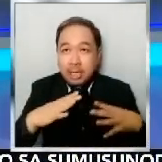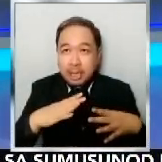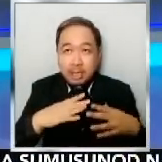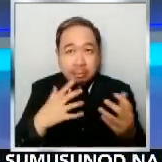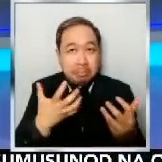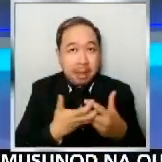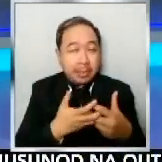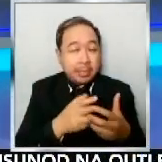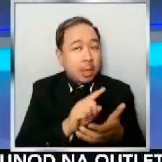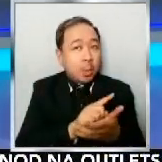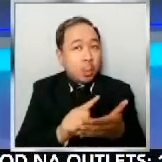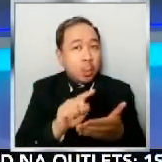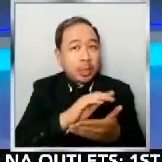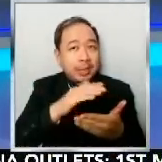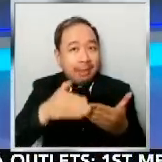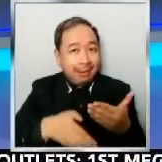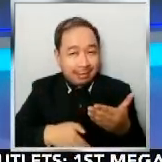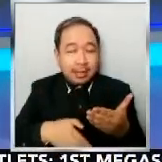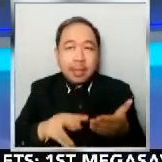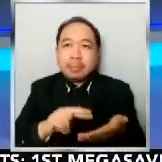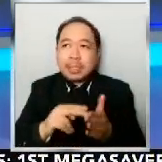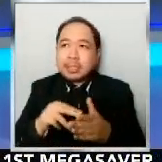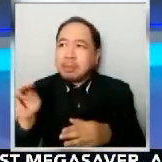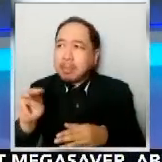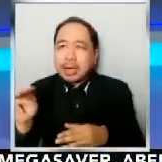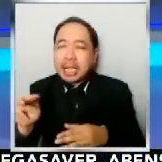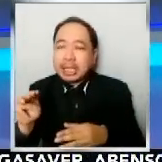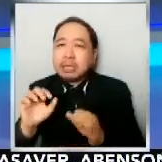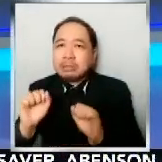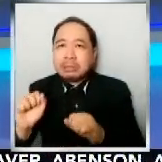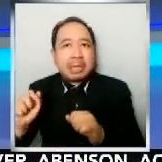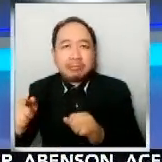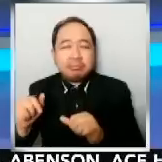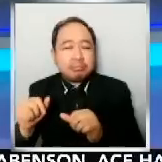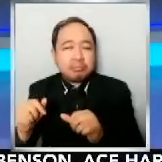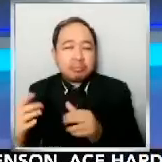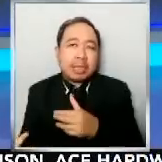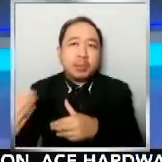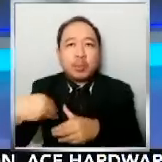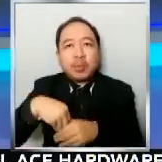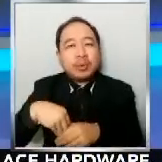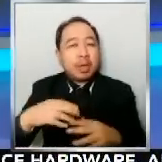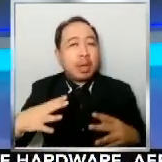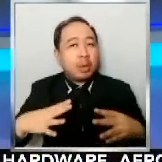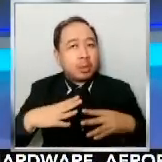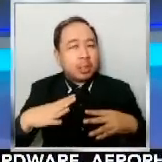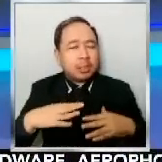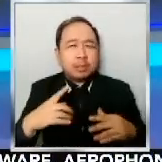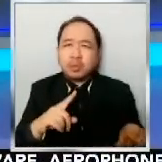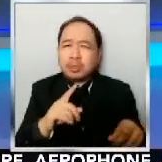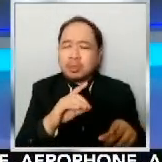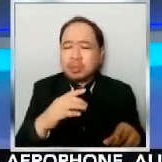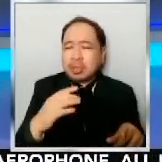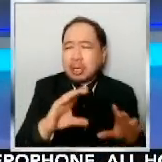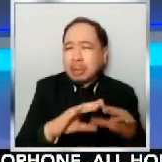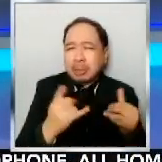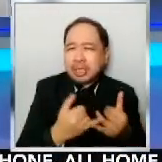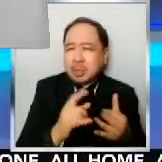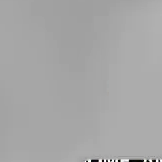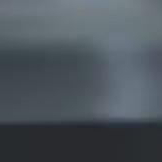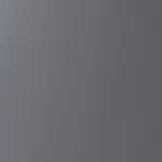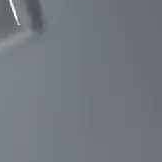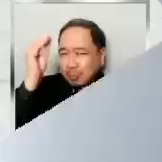nang pasok ang kadikit nitong Lunes. Ano naman kayang masasabi riyan ng mga employer? nakatutok si Oscar